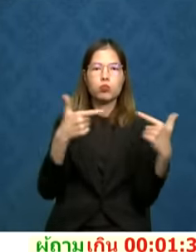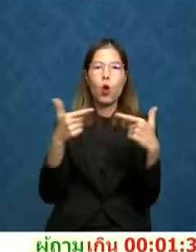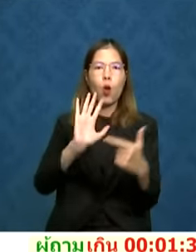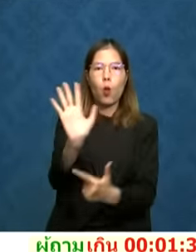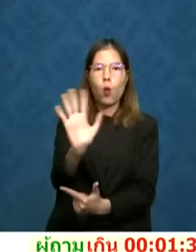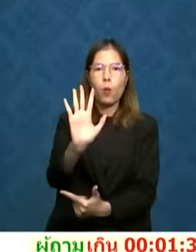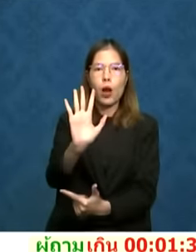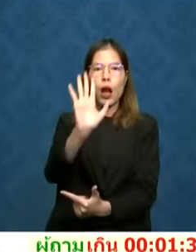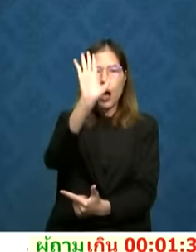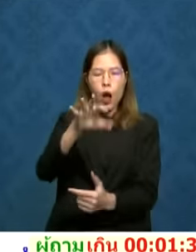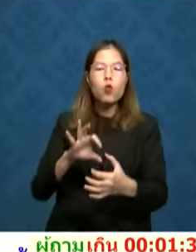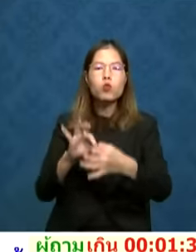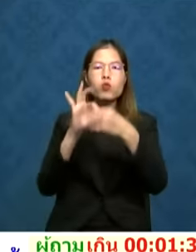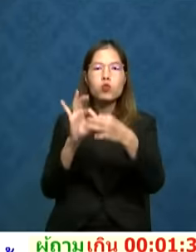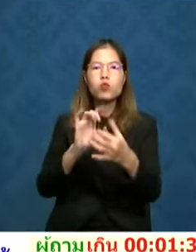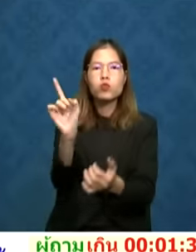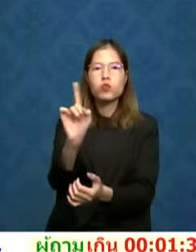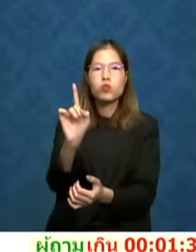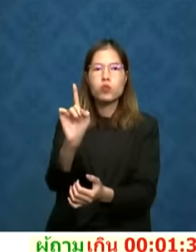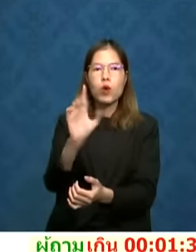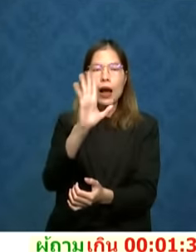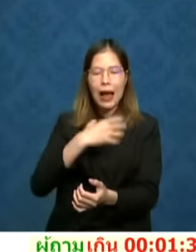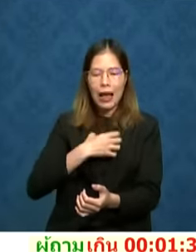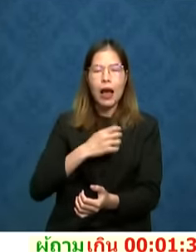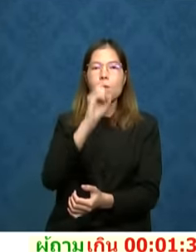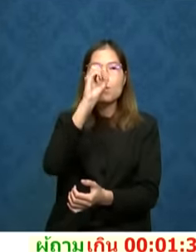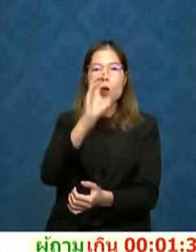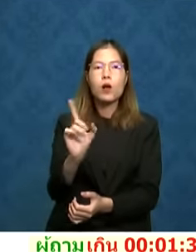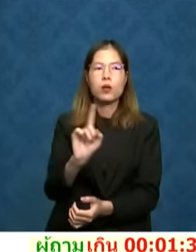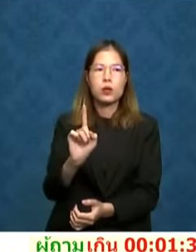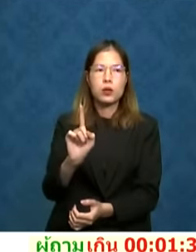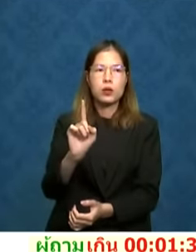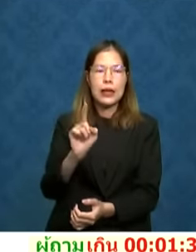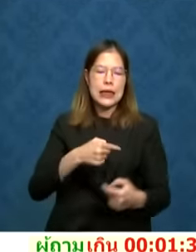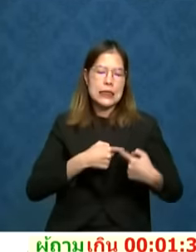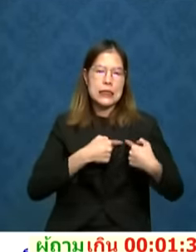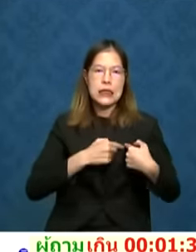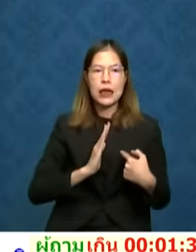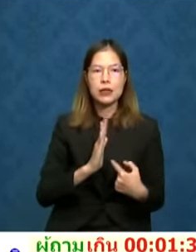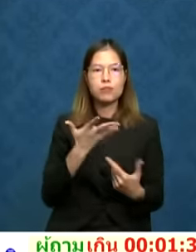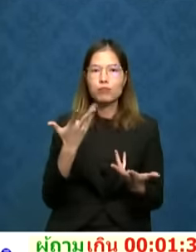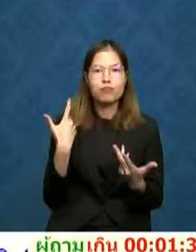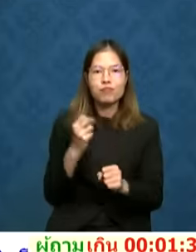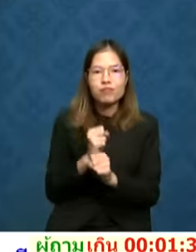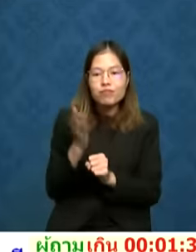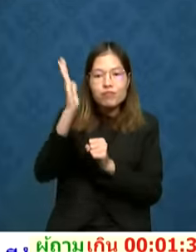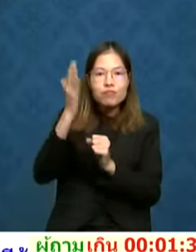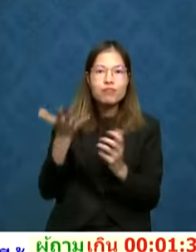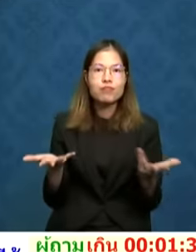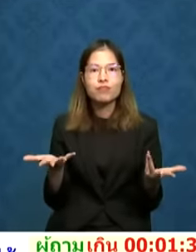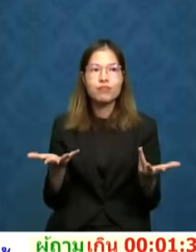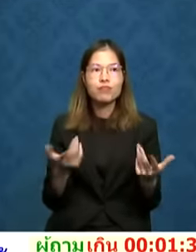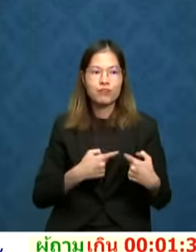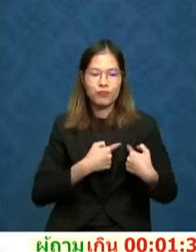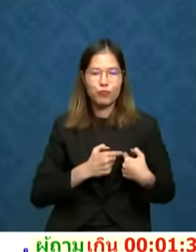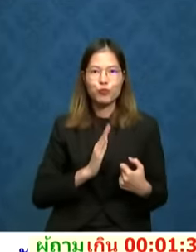ึ่งตรนี้มเป็นส่งที่น่าห่วงและอีอย่างอยากจะบอกท่านว่าจรงใจหรไมจิงใจไม่ใหดจากกธิฟ้ายอยที่ทานพูดครับจิง